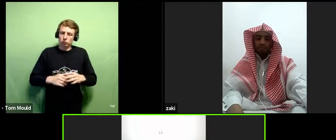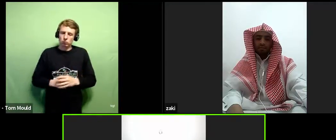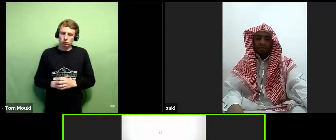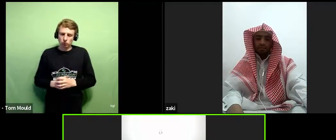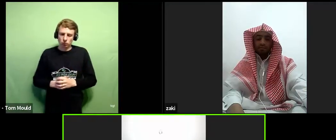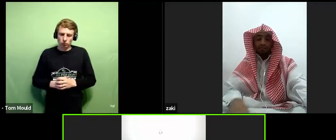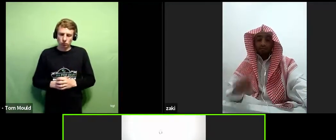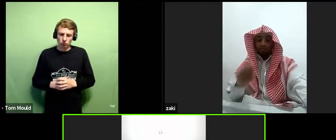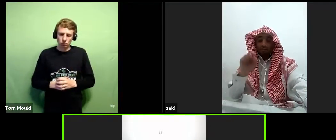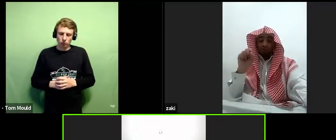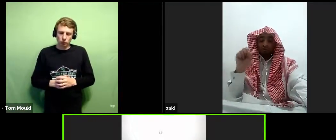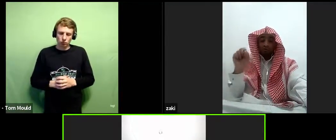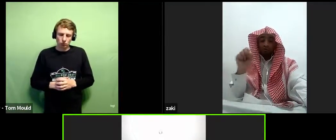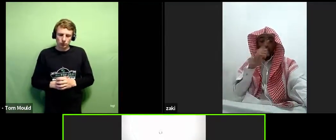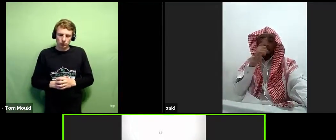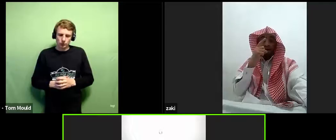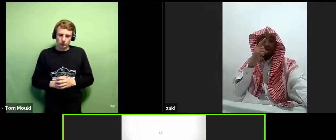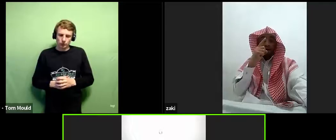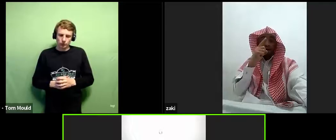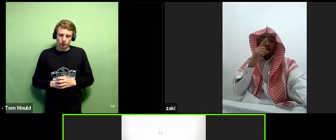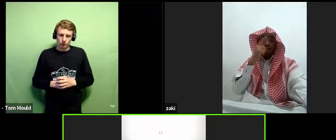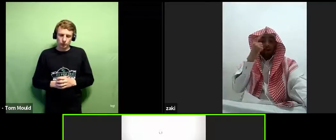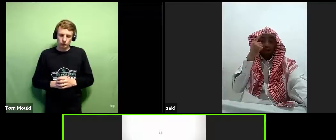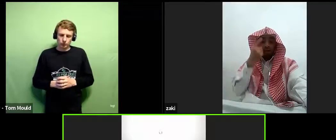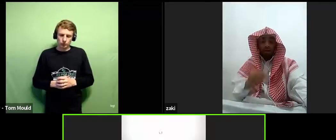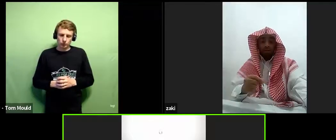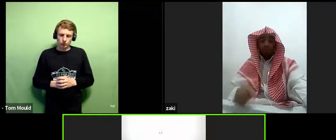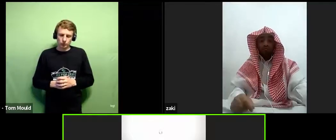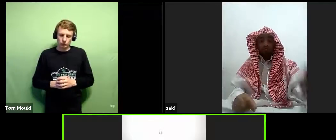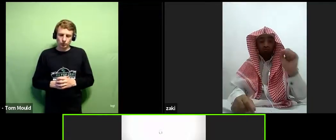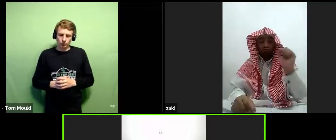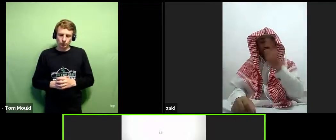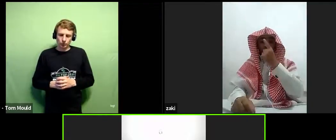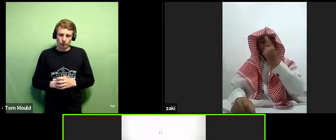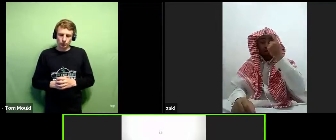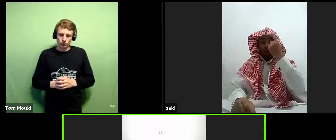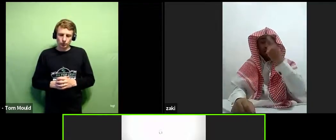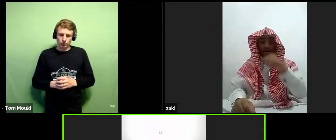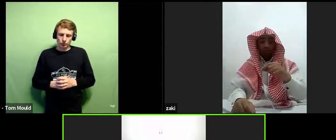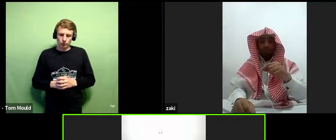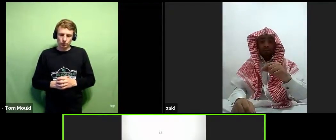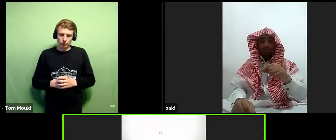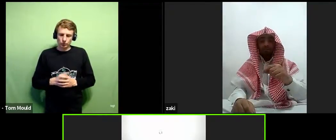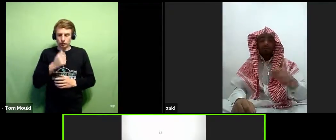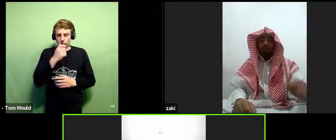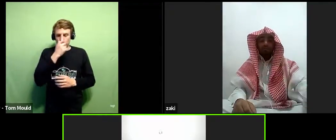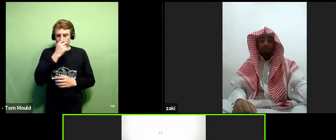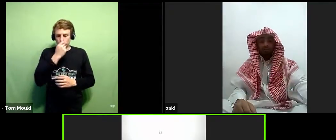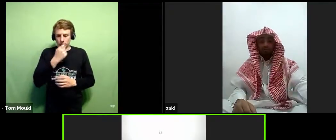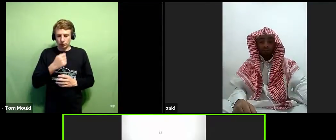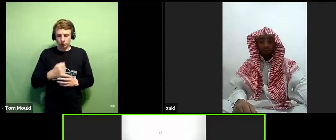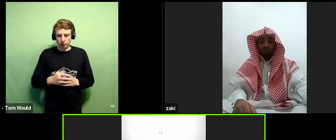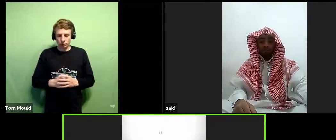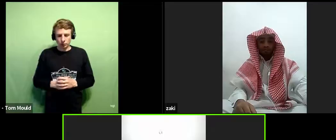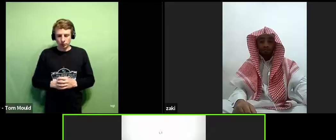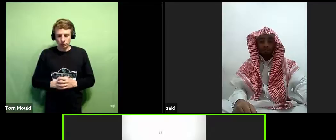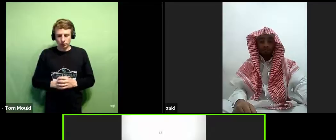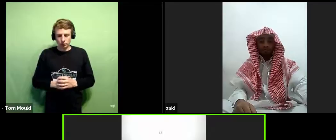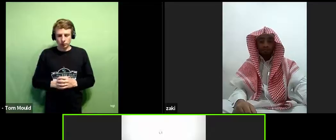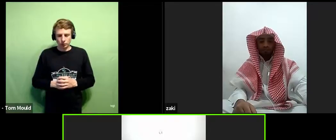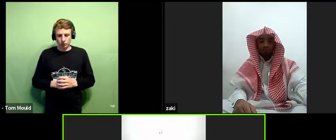الشهر الحرام بالشهر الحرام والحرمات